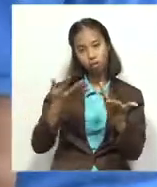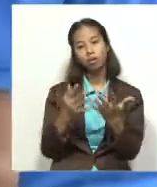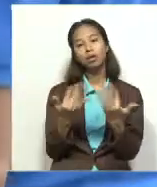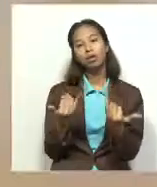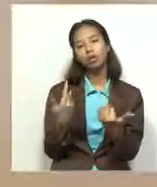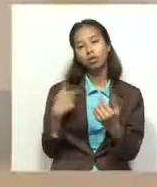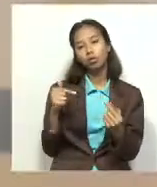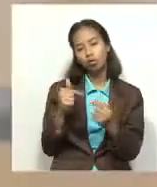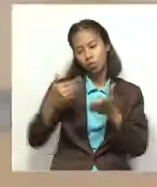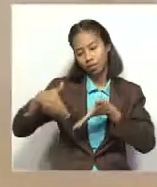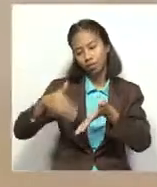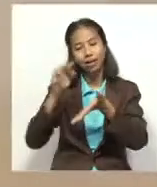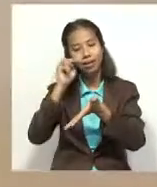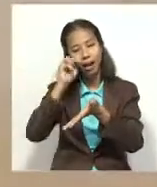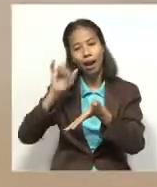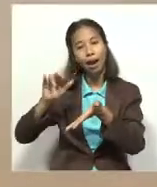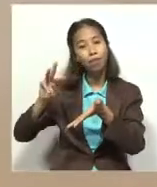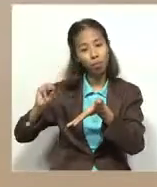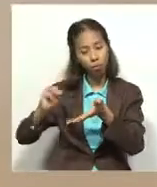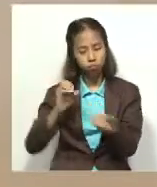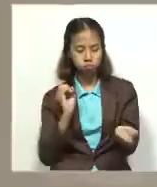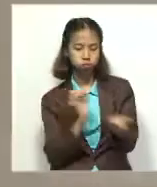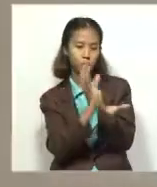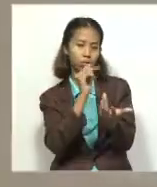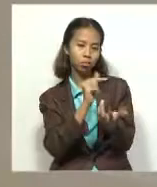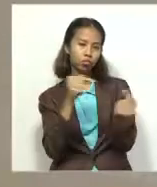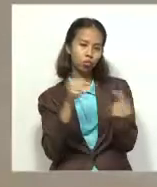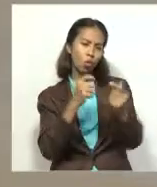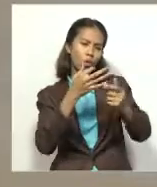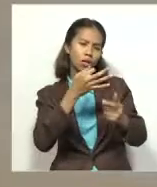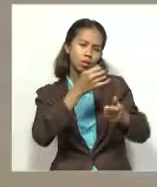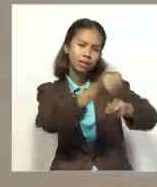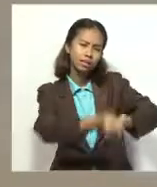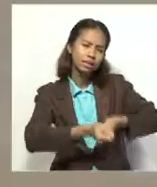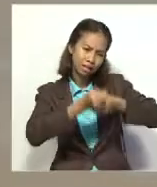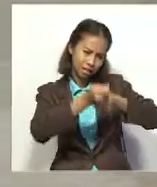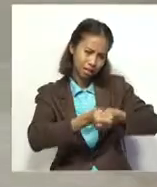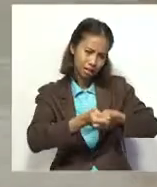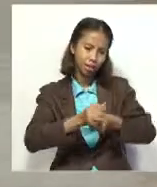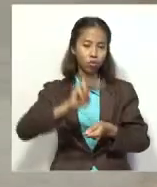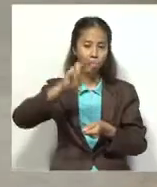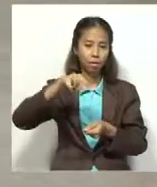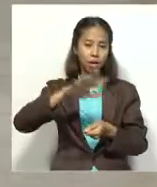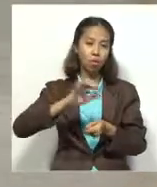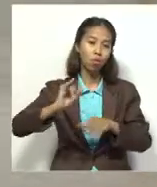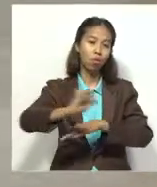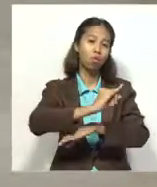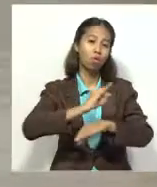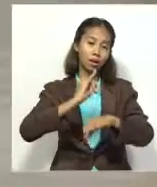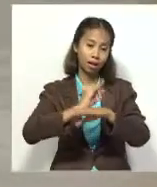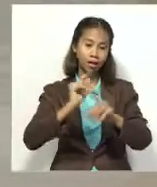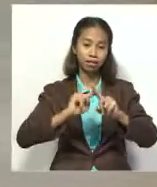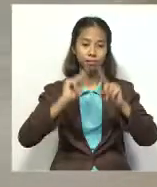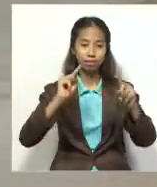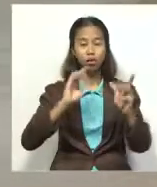บริเวณต้นน้ำยมซึ่งก็ไปสร้างความเสียหายกับพื้นที่ทางการเกษตรถึงมากกว่า 2,500 ไร่นะคะแต่ว่าโช